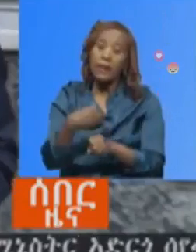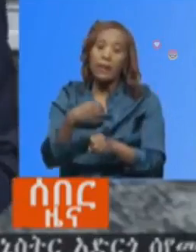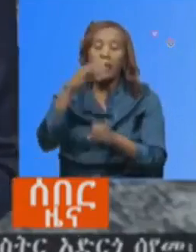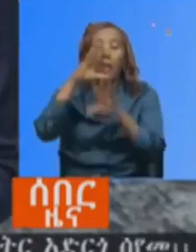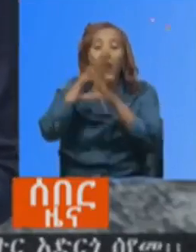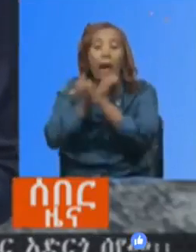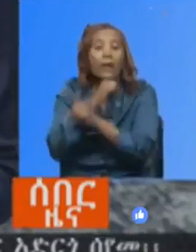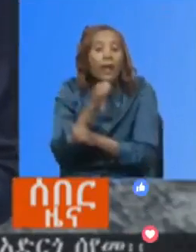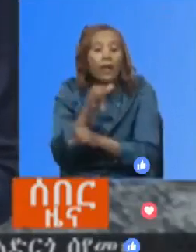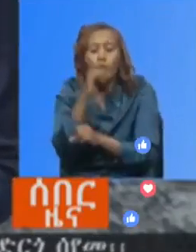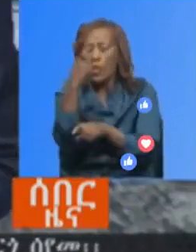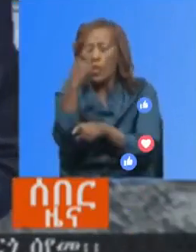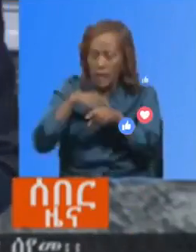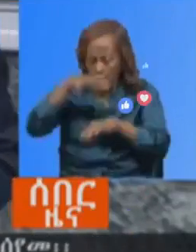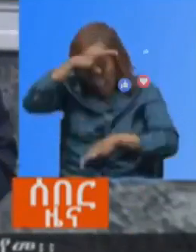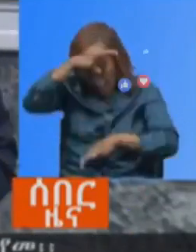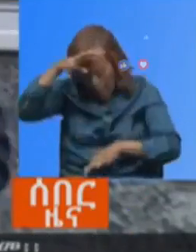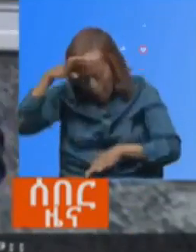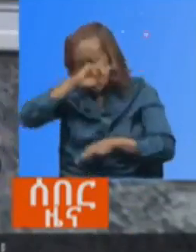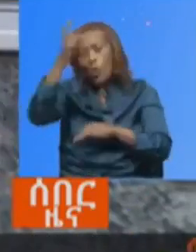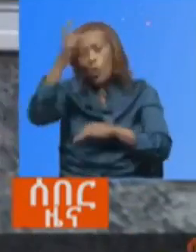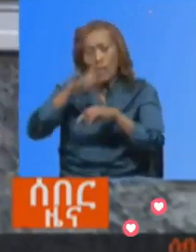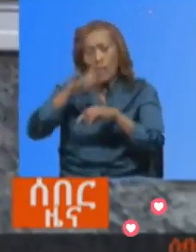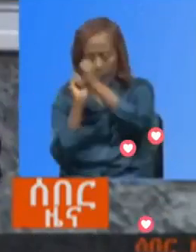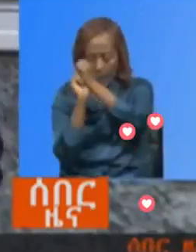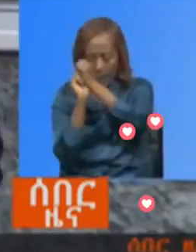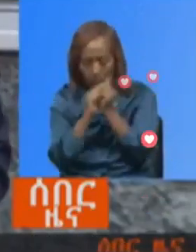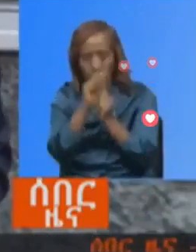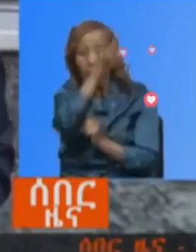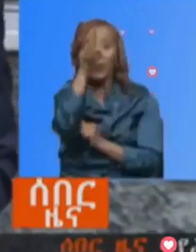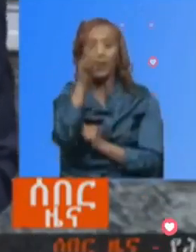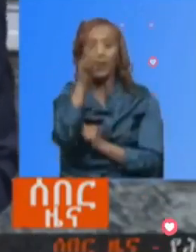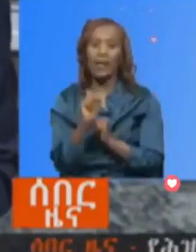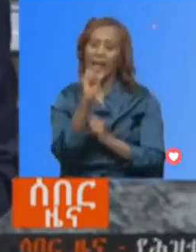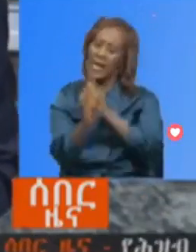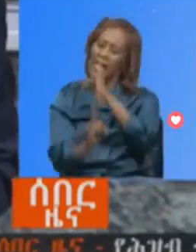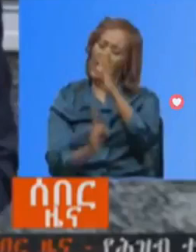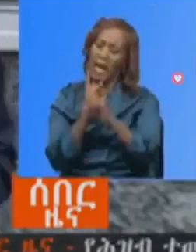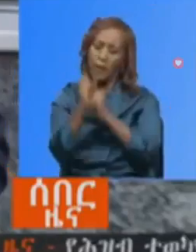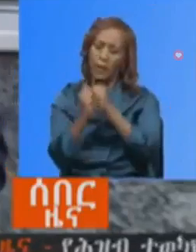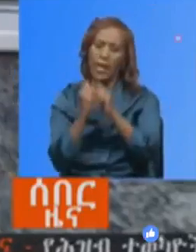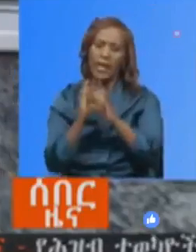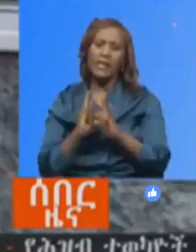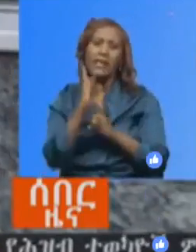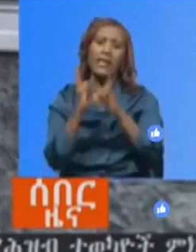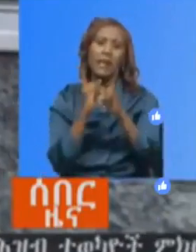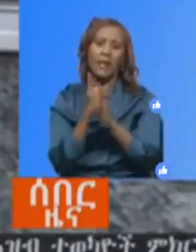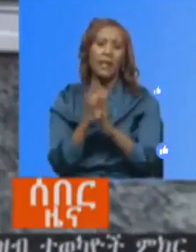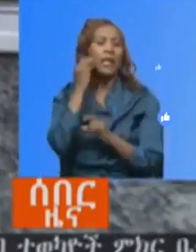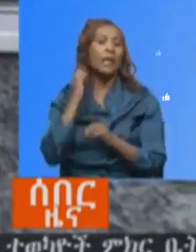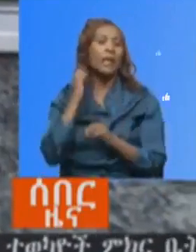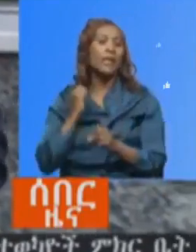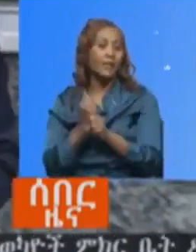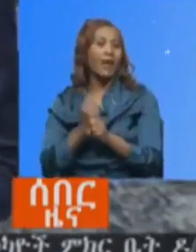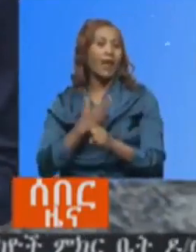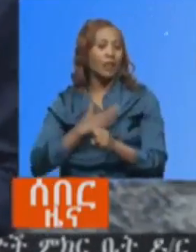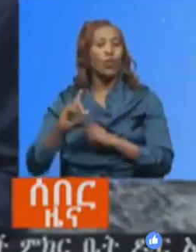የማናገባድደው ሁሌም ልፋት፣ ሁሌም ትግል የሚጠይቅ የእድሜ ዘመን ሁሉ የቤት ስራችን